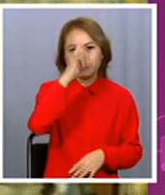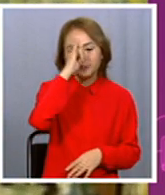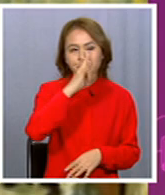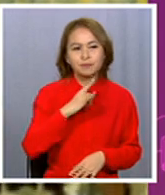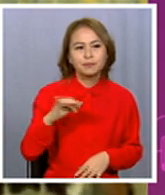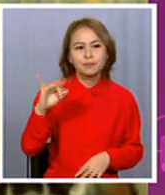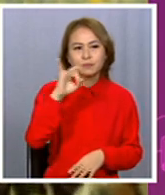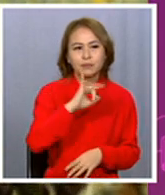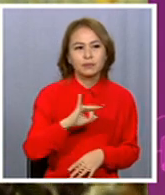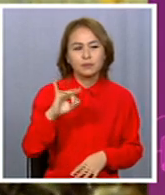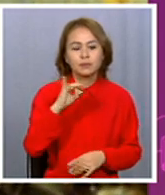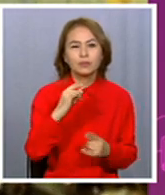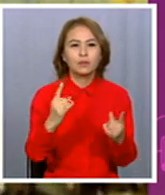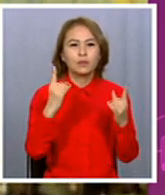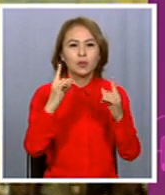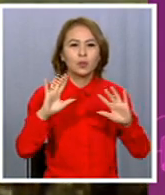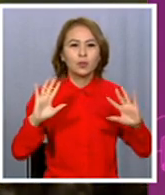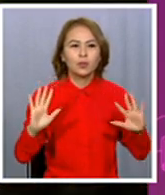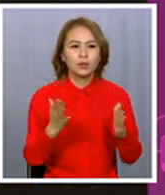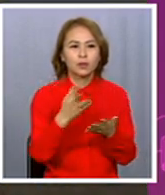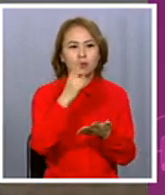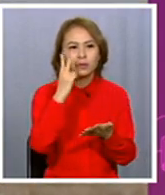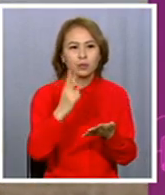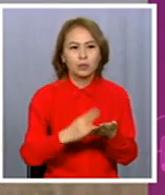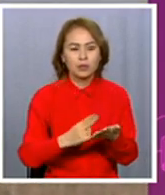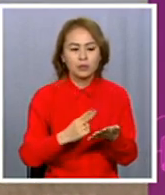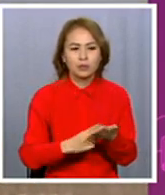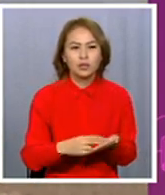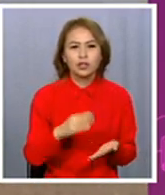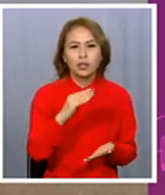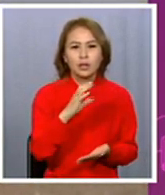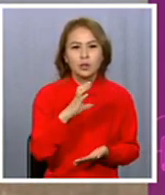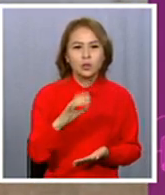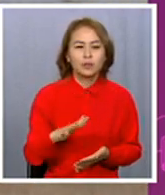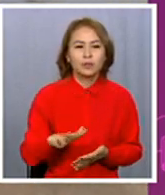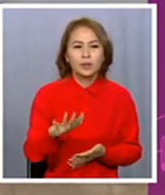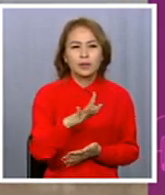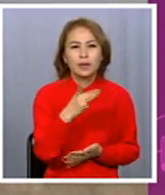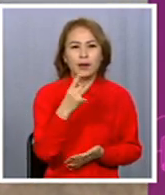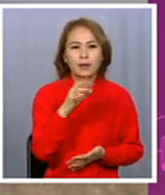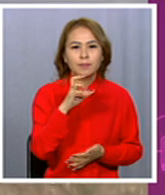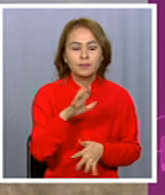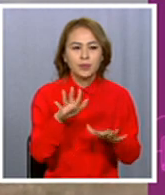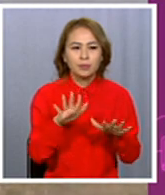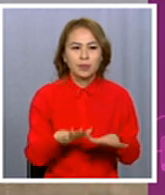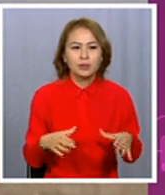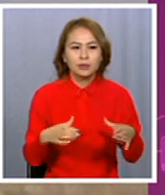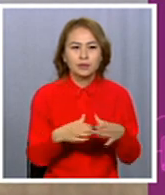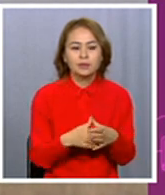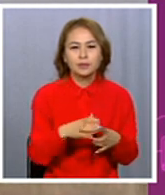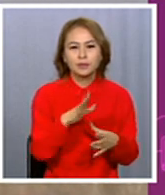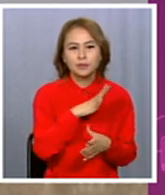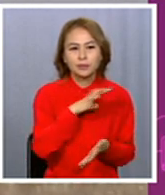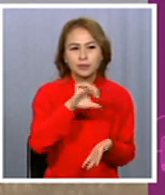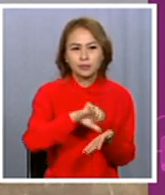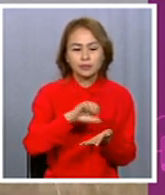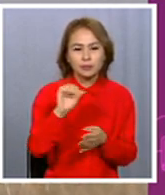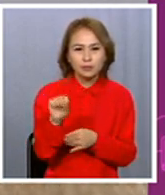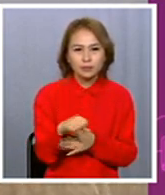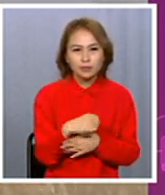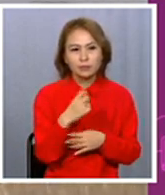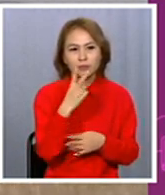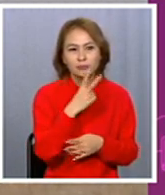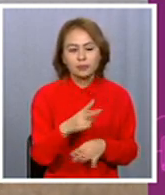тарихындағы ұлы оқиғалардың куәсі. Жетісу жерінде Райымбек Батыр жоңғарларды күйрете жеңген ойран төбе